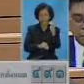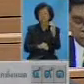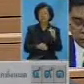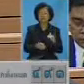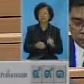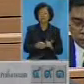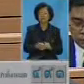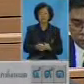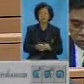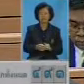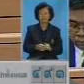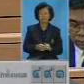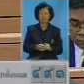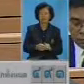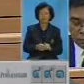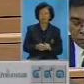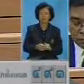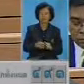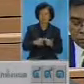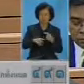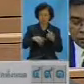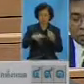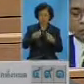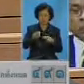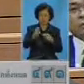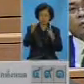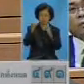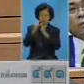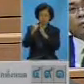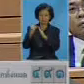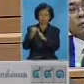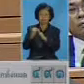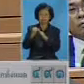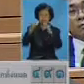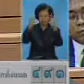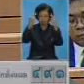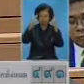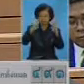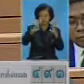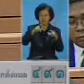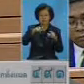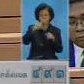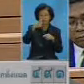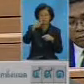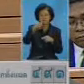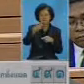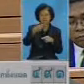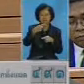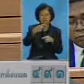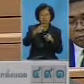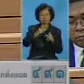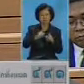านครับเวลาไปที่ต่างจังหวัดรัฐมนตรีก็ไปพูดกันหล